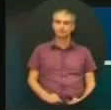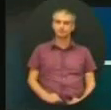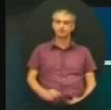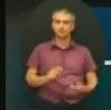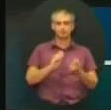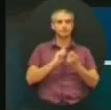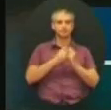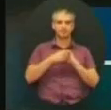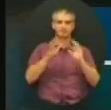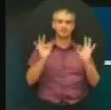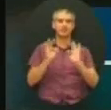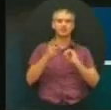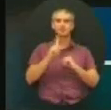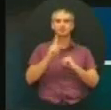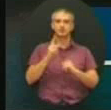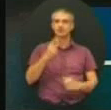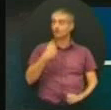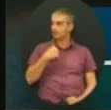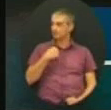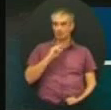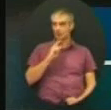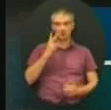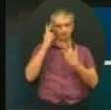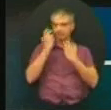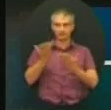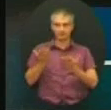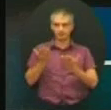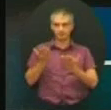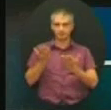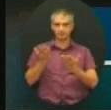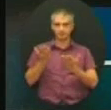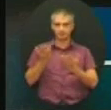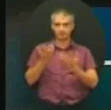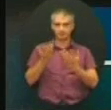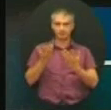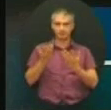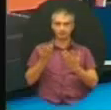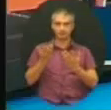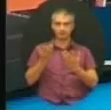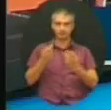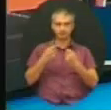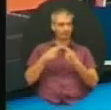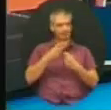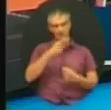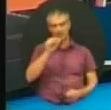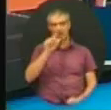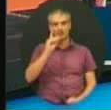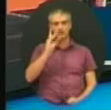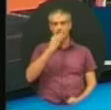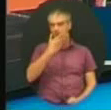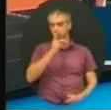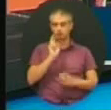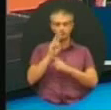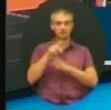חד, לטקס מיד, מיד. אני מקומם, כי אני לא מצפה מהחבר אלדד.